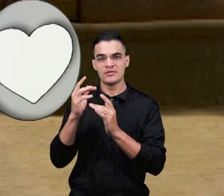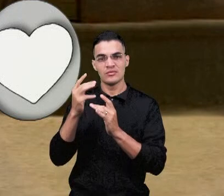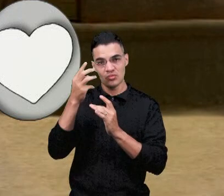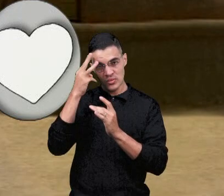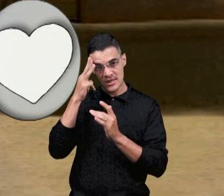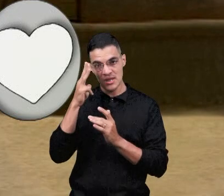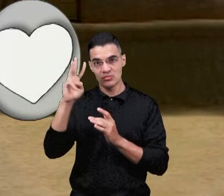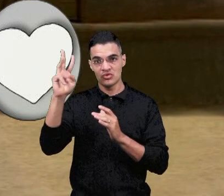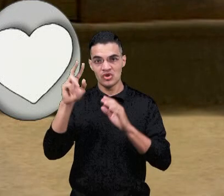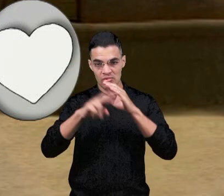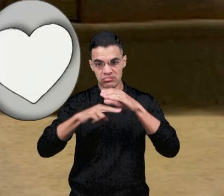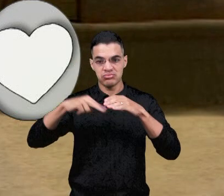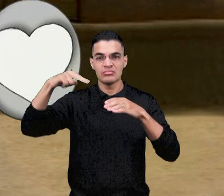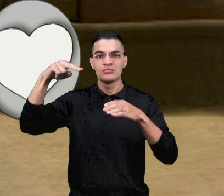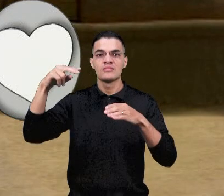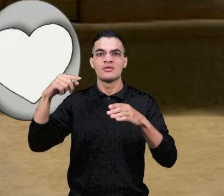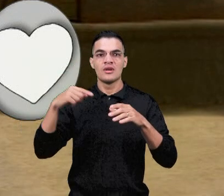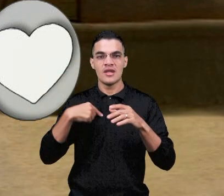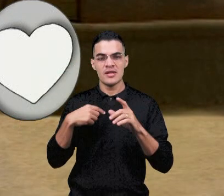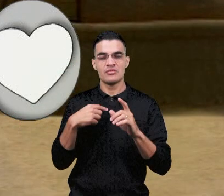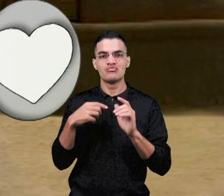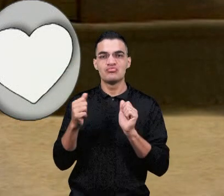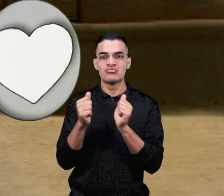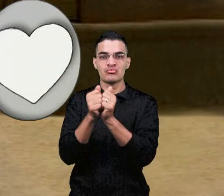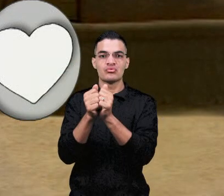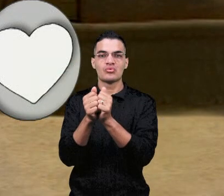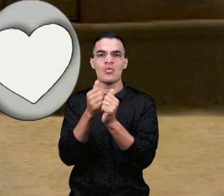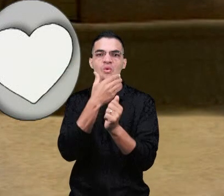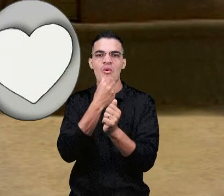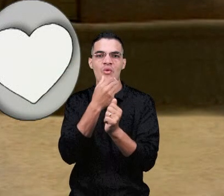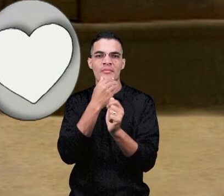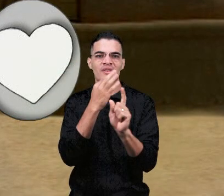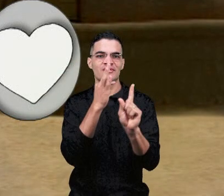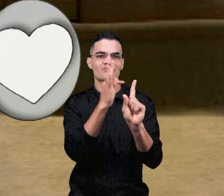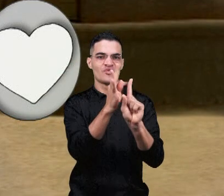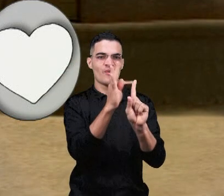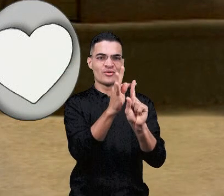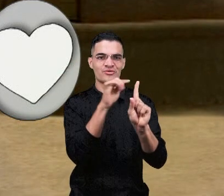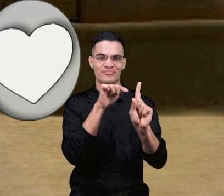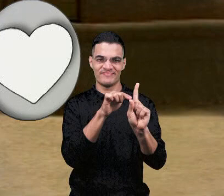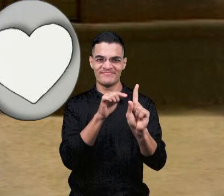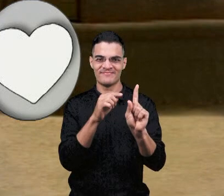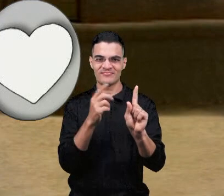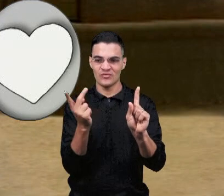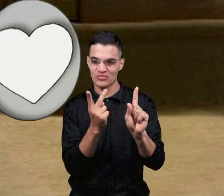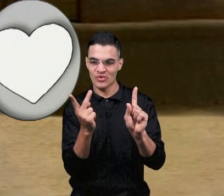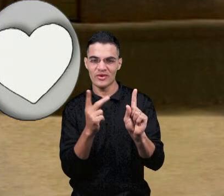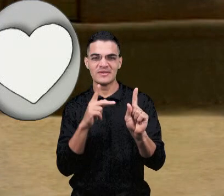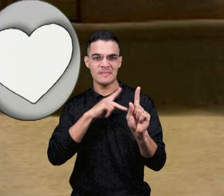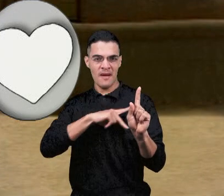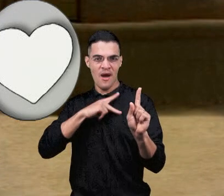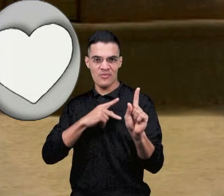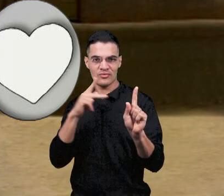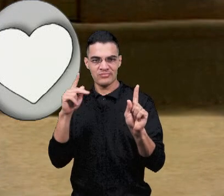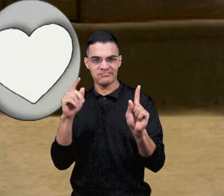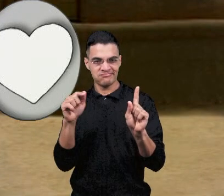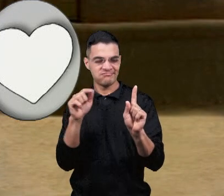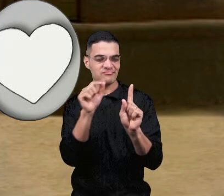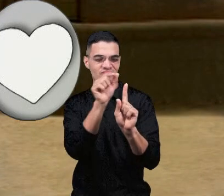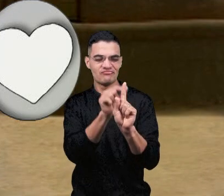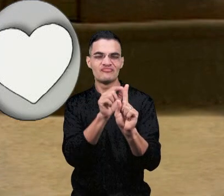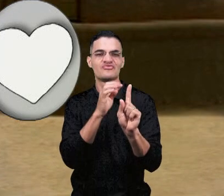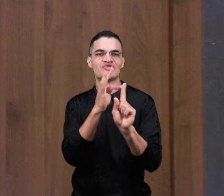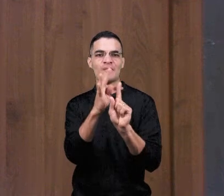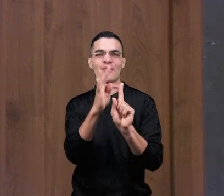Il a prêché plusieurs fois avec Timothée. Timothée était l'enfant de Paul dans la foi. Timothée était un serviteur